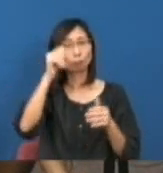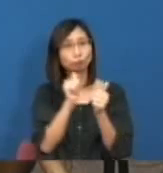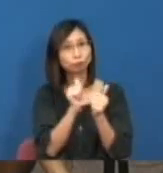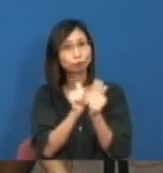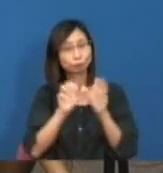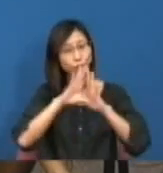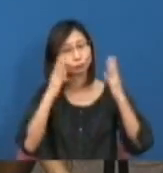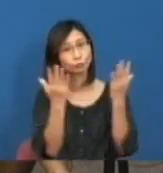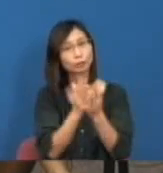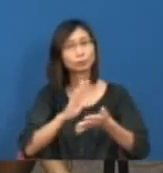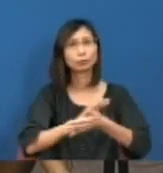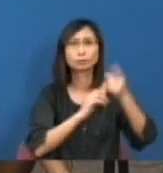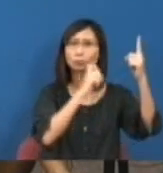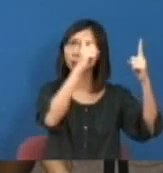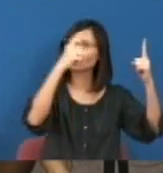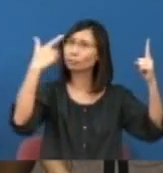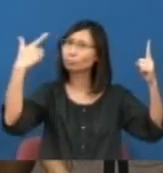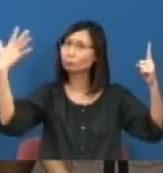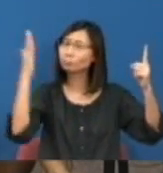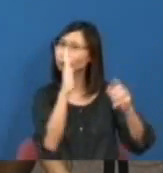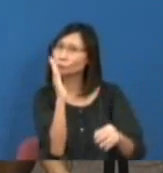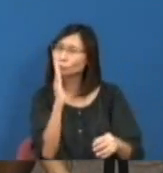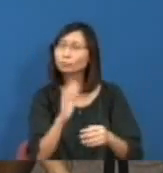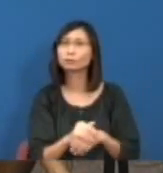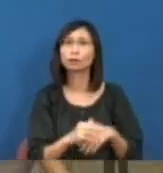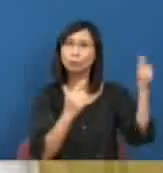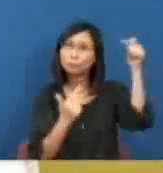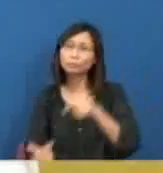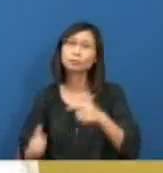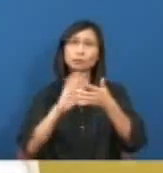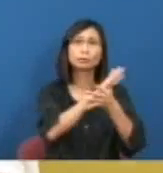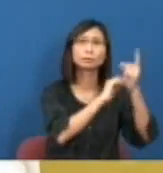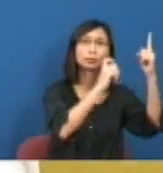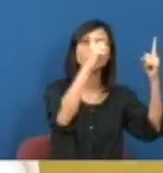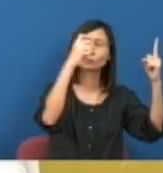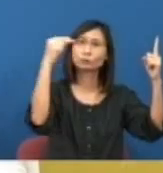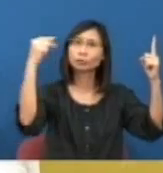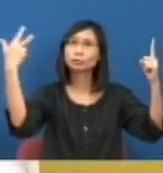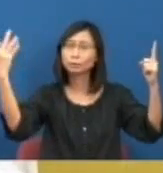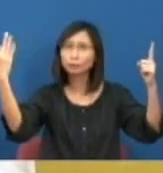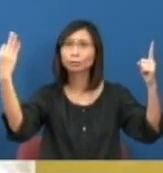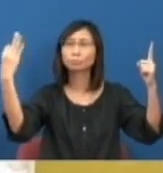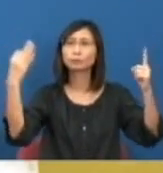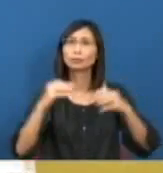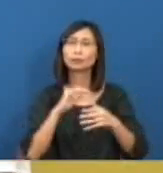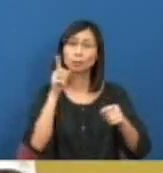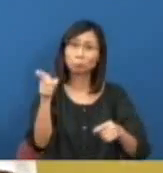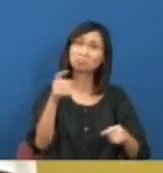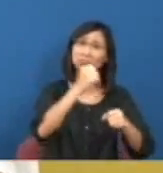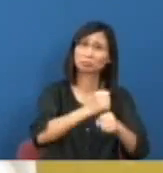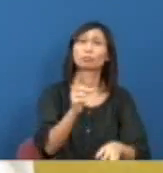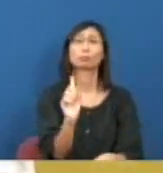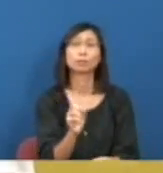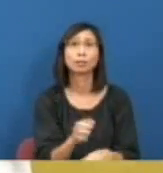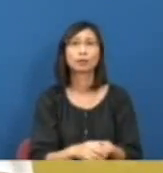1958-59年度啦，至到1973年嗰段時間，佢做乜嘢嘅咧？仲有冇同